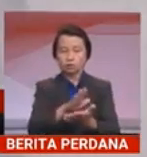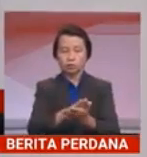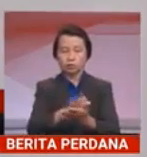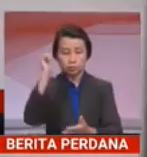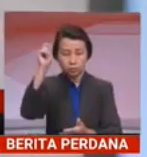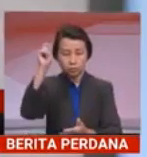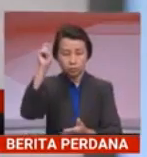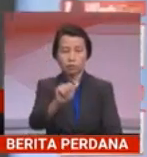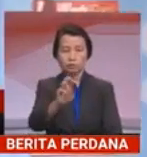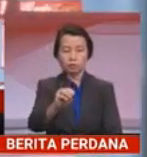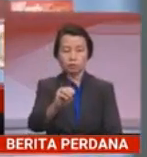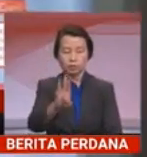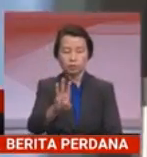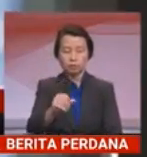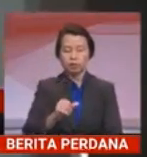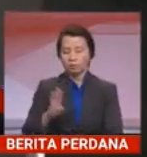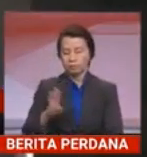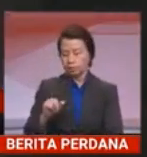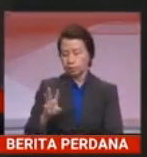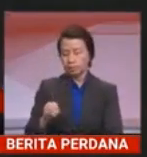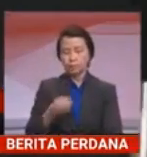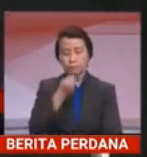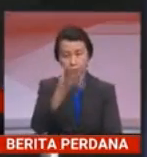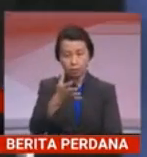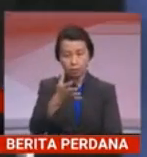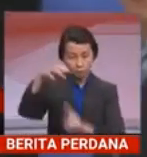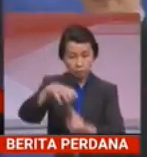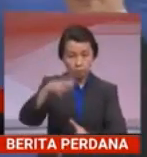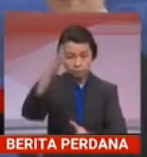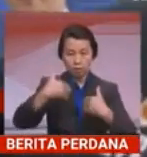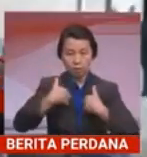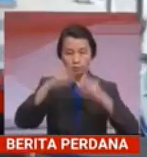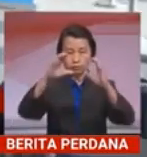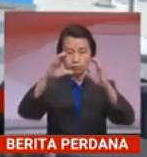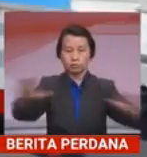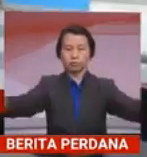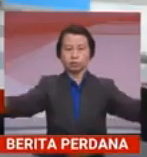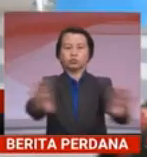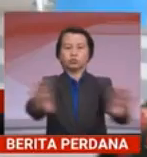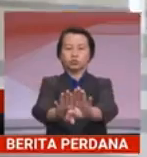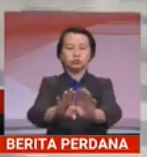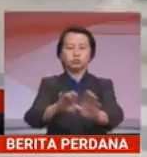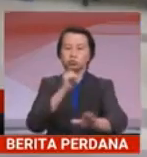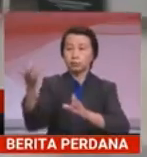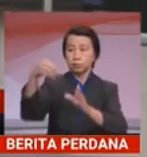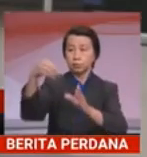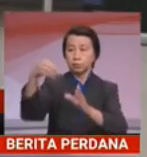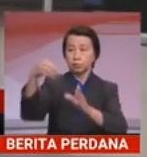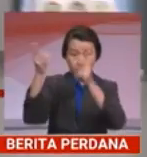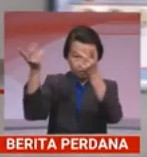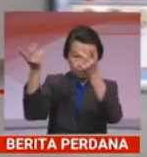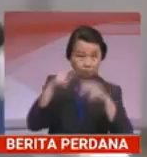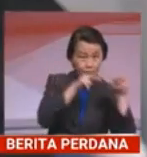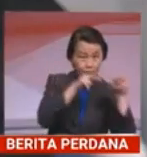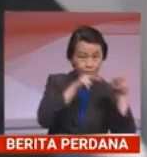Malaysia ABM. BAM turut memaklumkan kejohanan ini bakal diadakan secara tertutup tanpa melibatkan penonton.